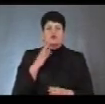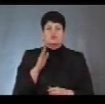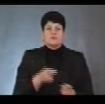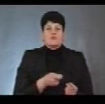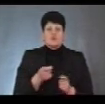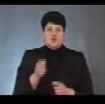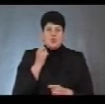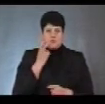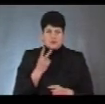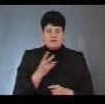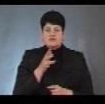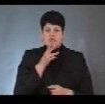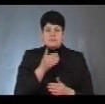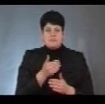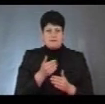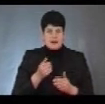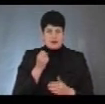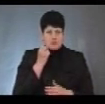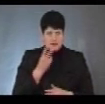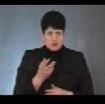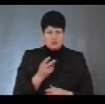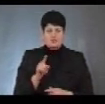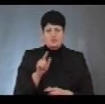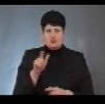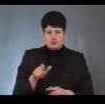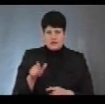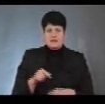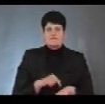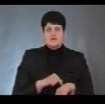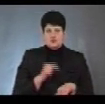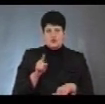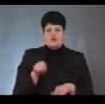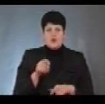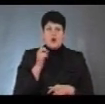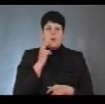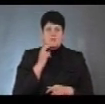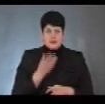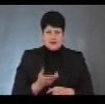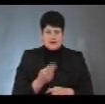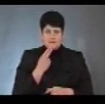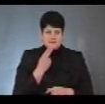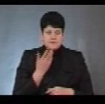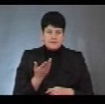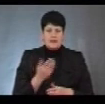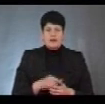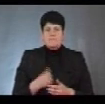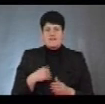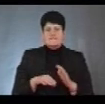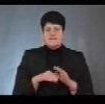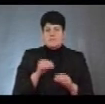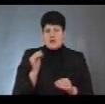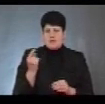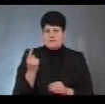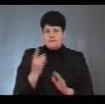очевидно, що в час перед обідом, так, щоб людина відчувала, що вона обідає. Ми вибирали, перш за